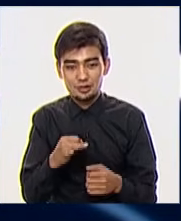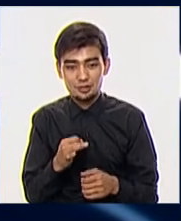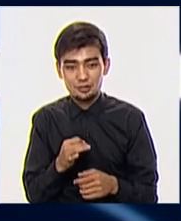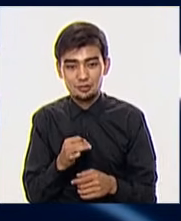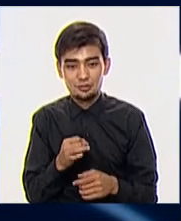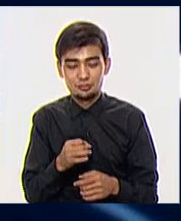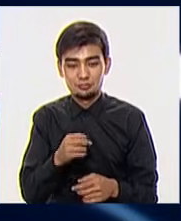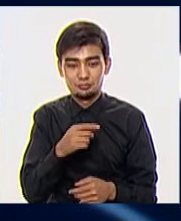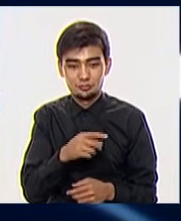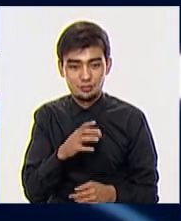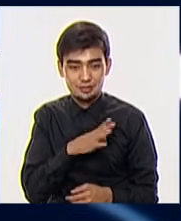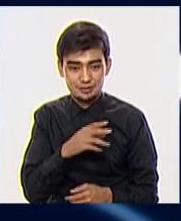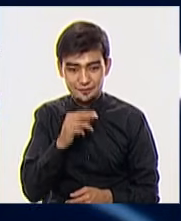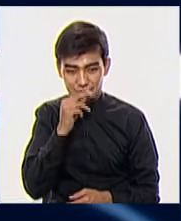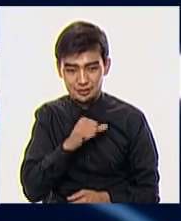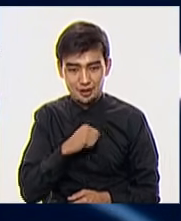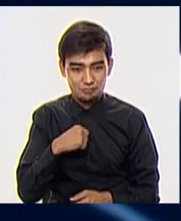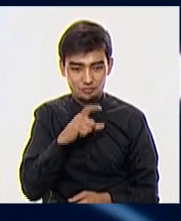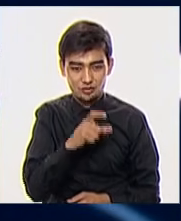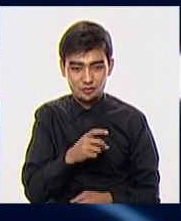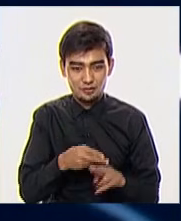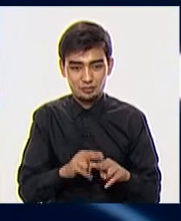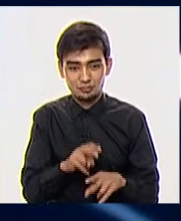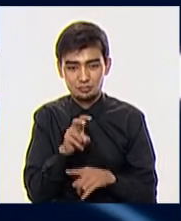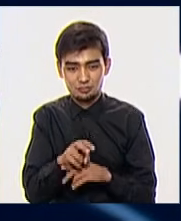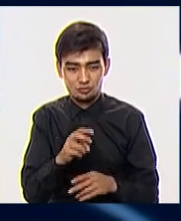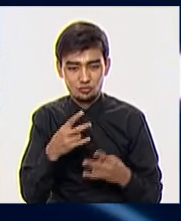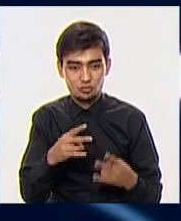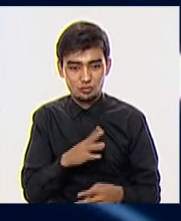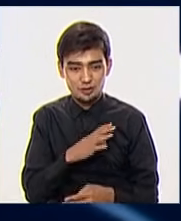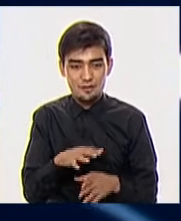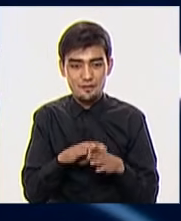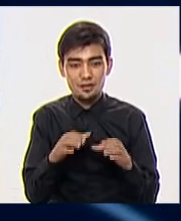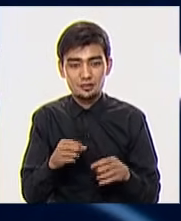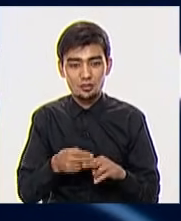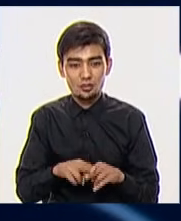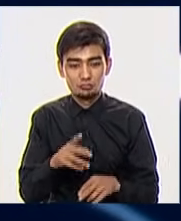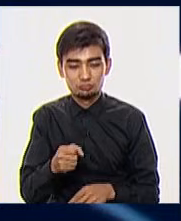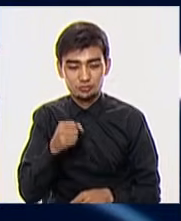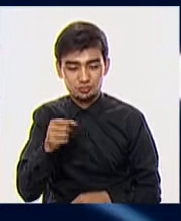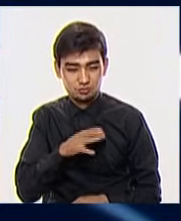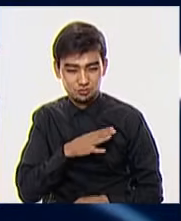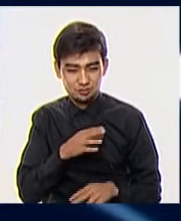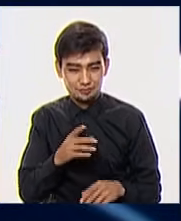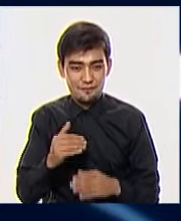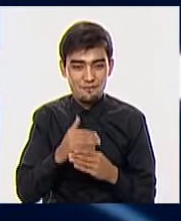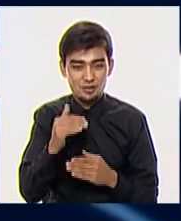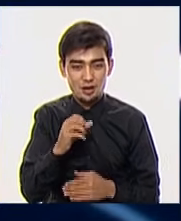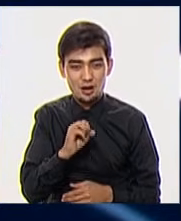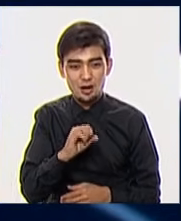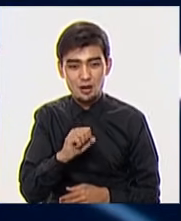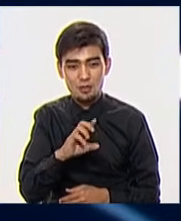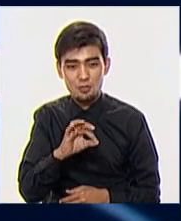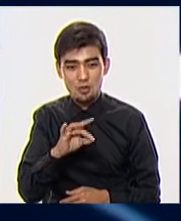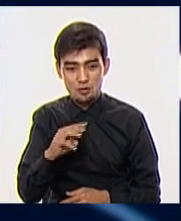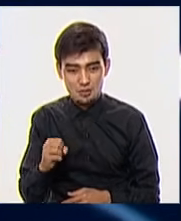ойымша кінәнің бастысы өзінде де, сол адам бармауы керек еді. Иә, оны жоғарыдағылар қояды, себебі не деймін, жаңағы абоймаға кірген адамдар